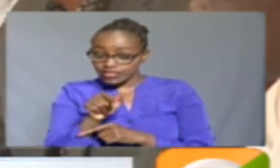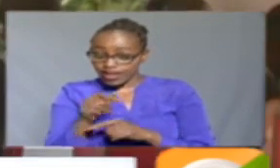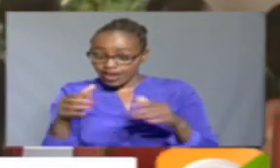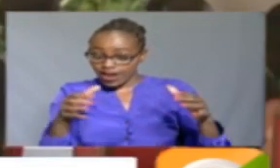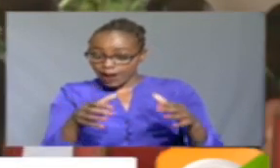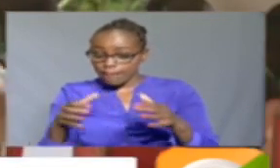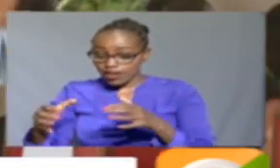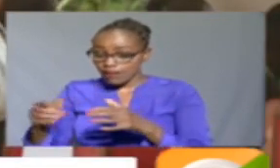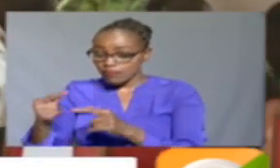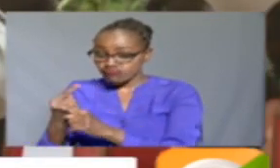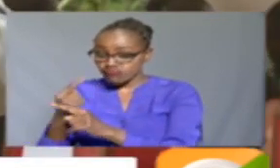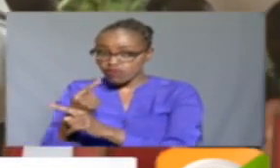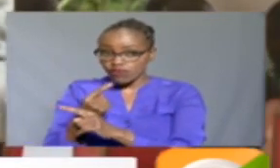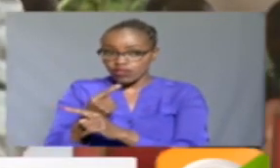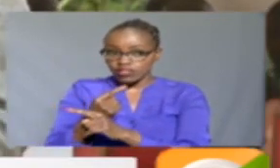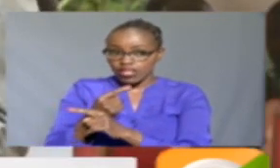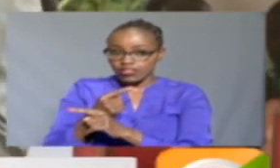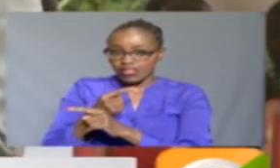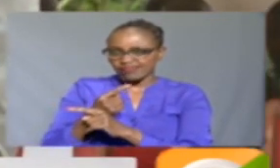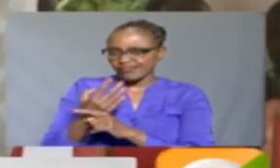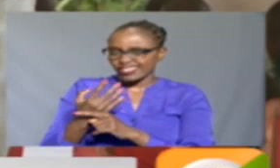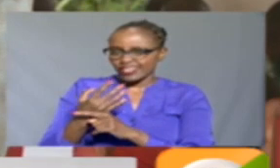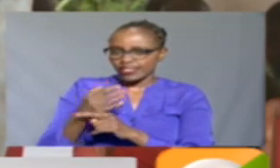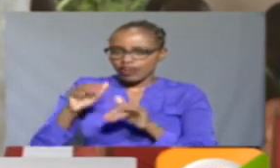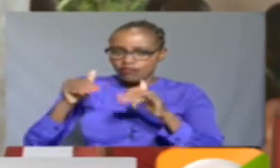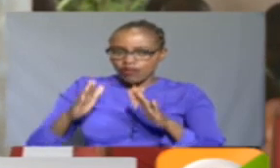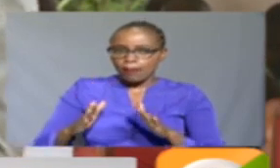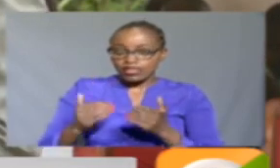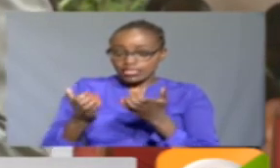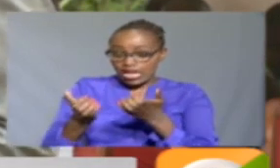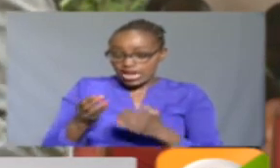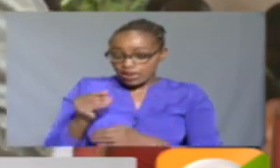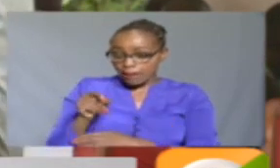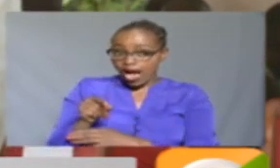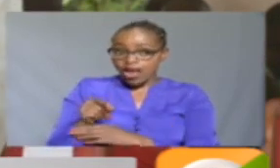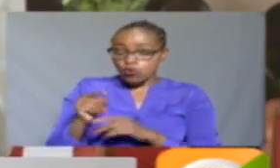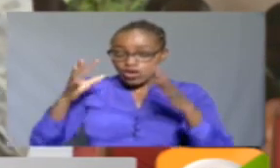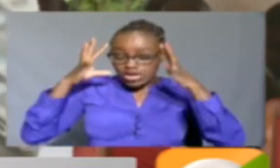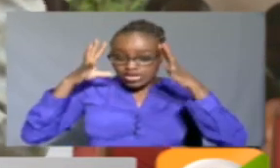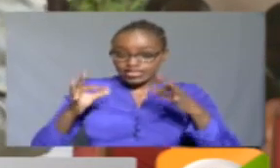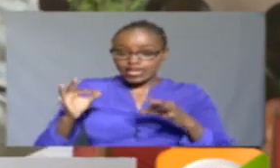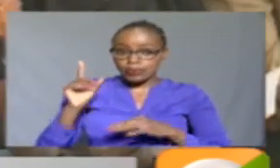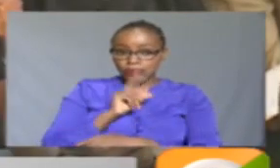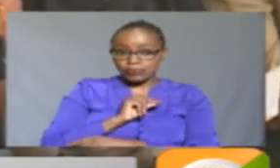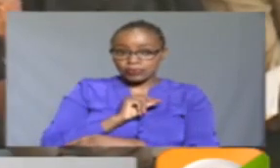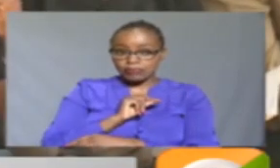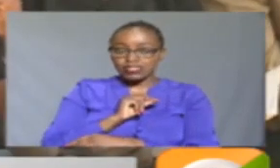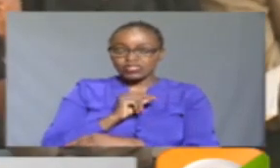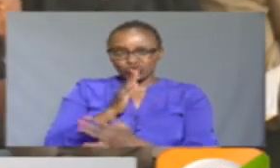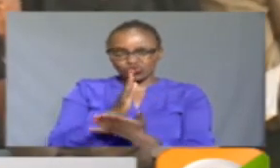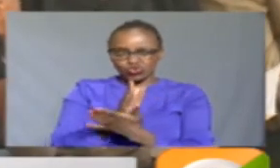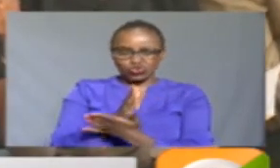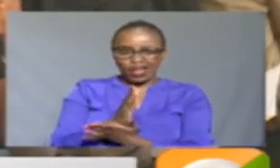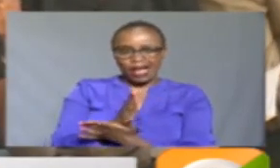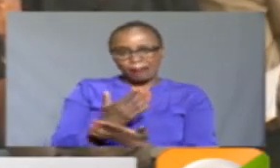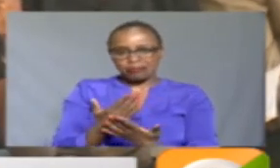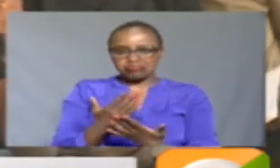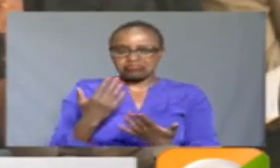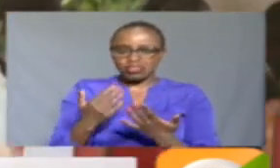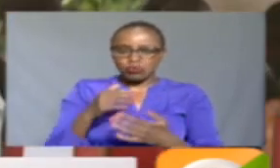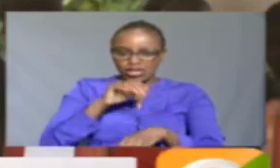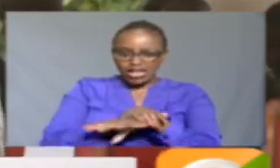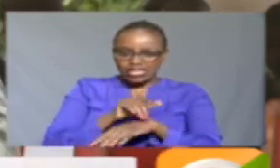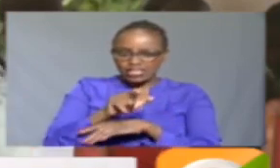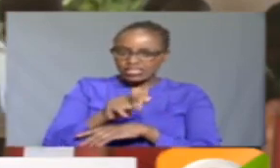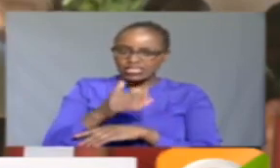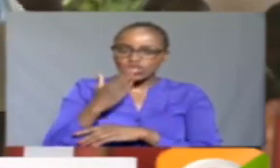makampuni yanadaiwa na wakulima. Na tuliamua ya kwamba hata ingawaje hatukupatiwa hiyo